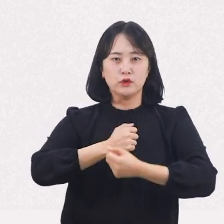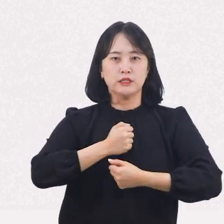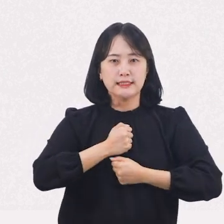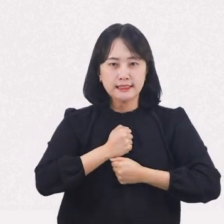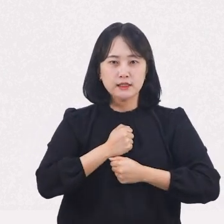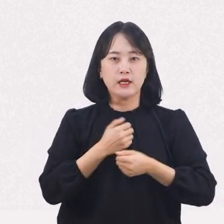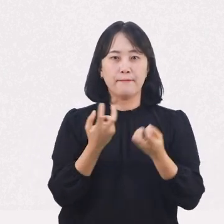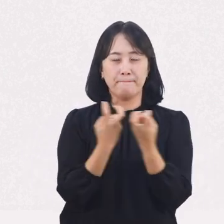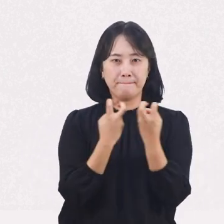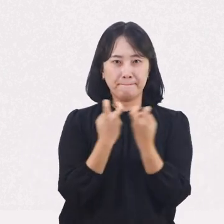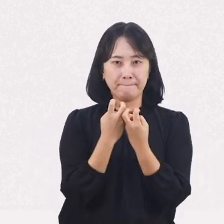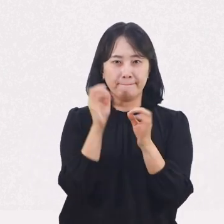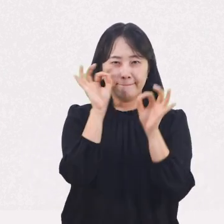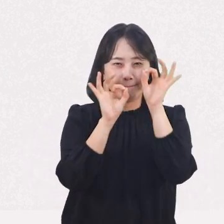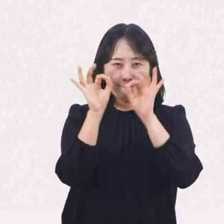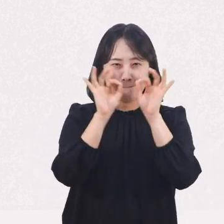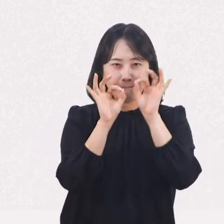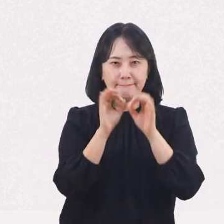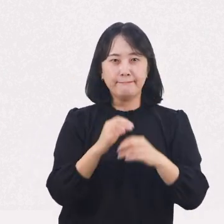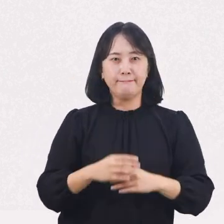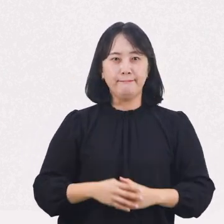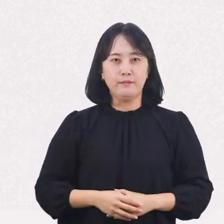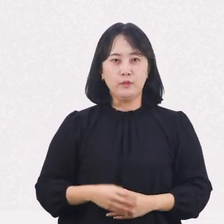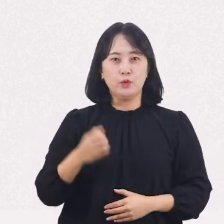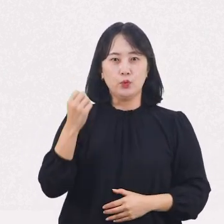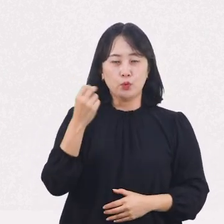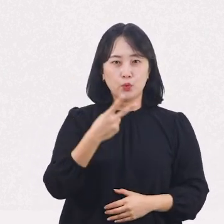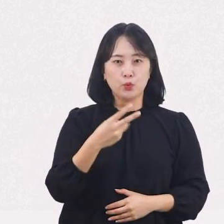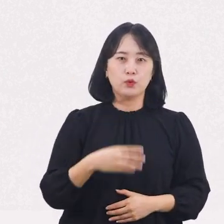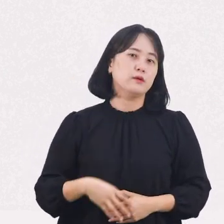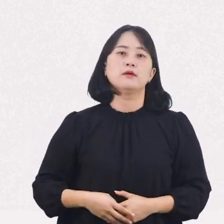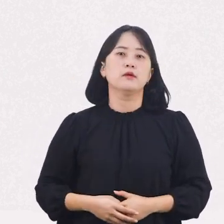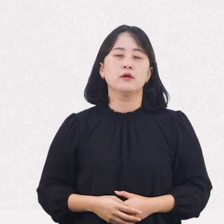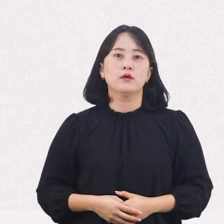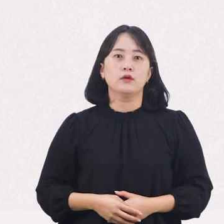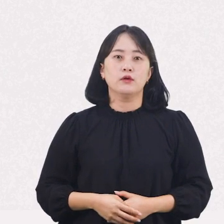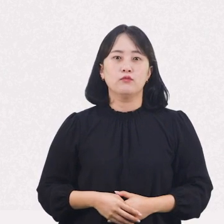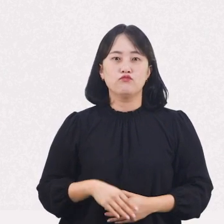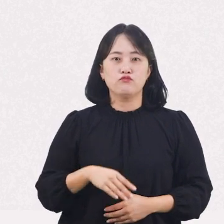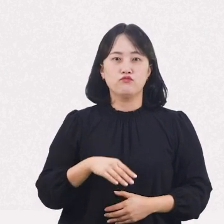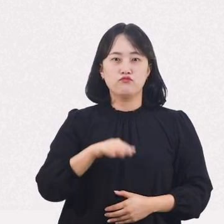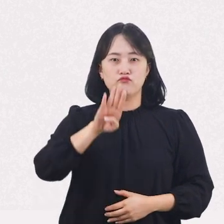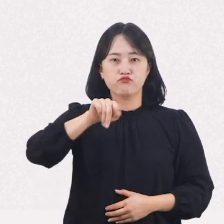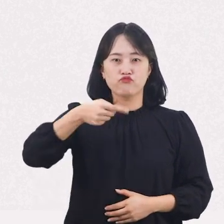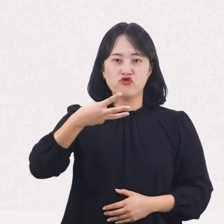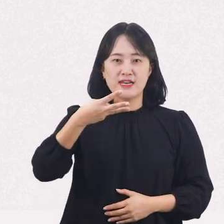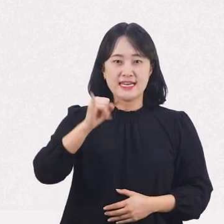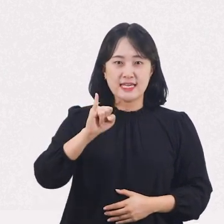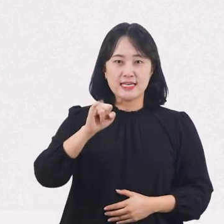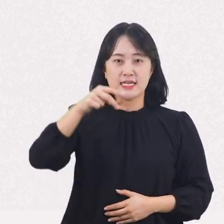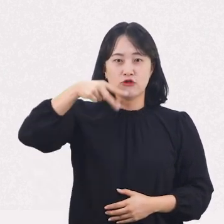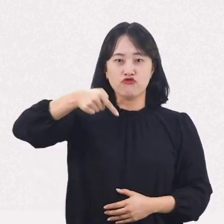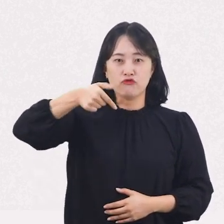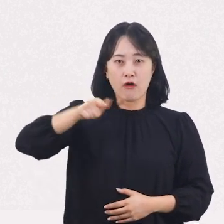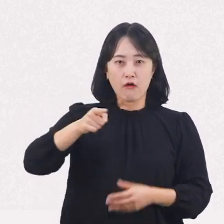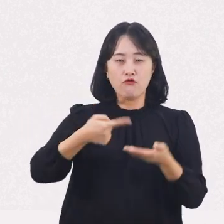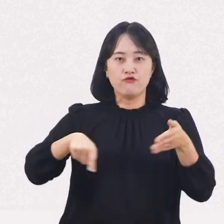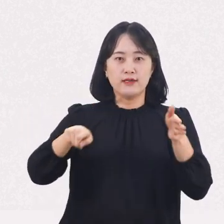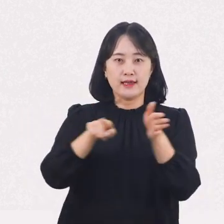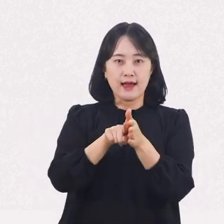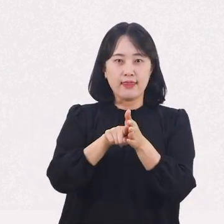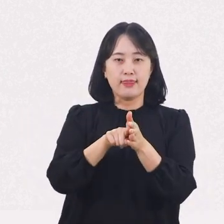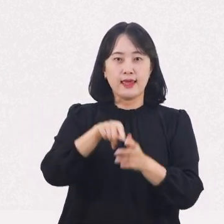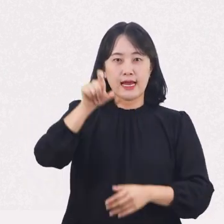방안을 모색할 수 있는 생태계 할리갈리, 올바른 분리수거를 통해 환경 문제를 협력하여 해결하는